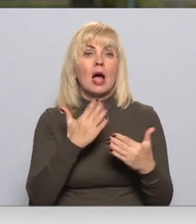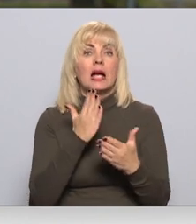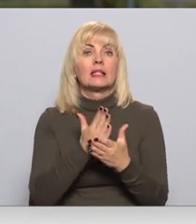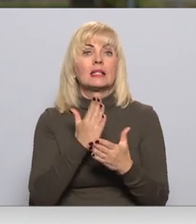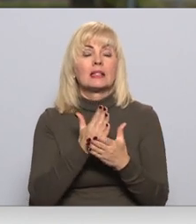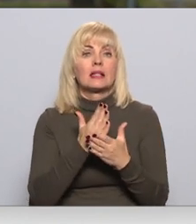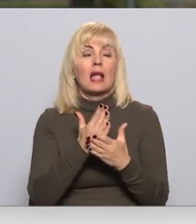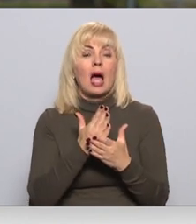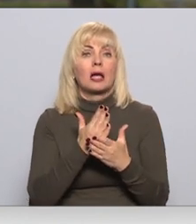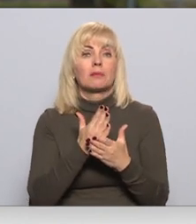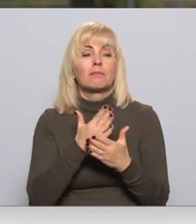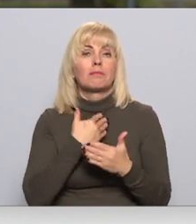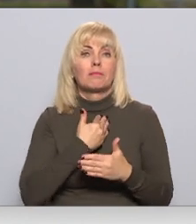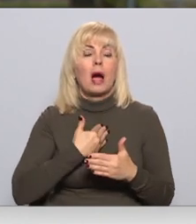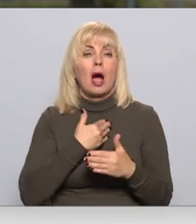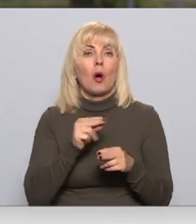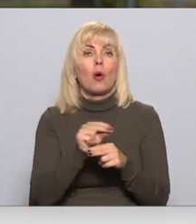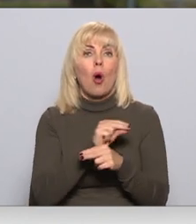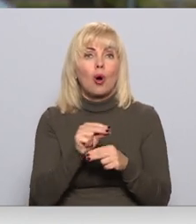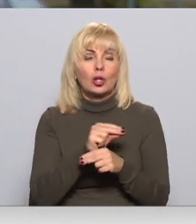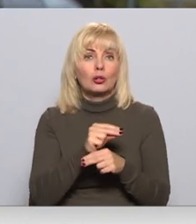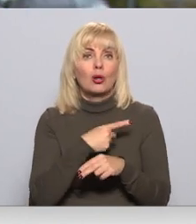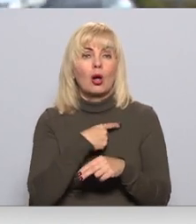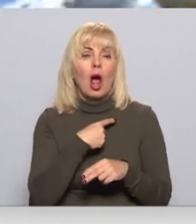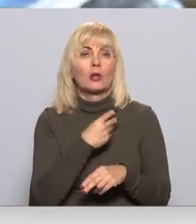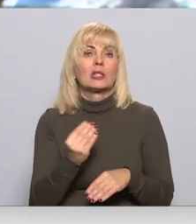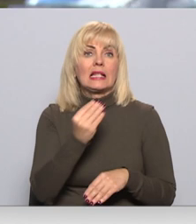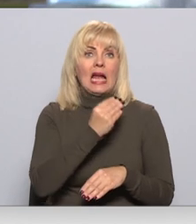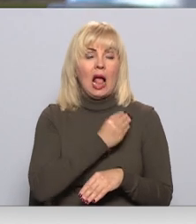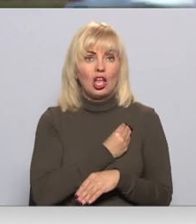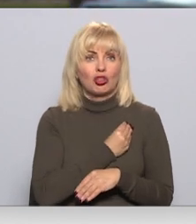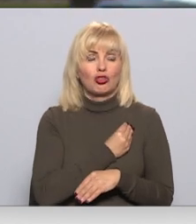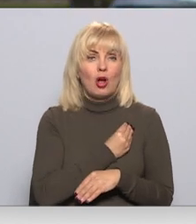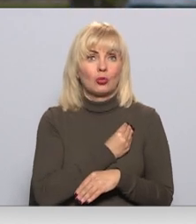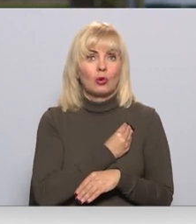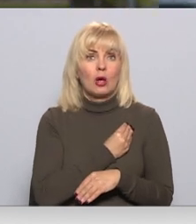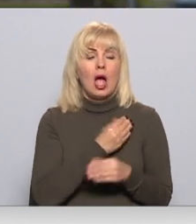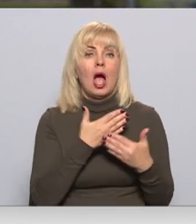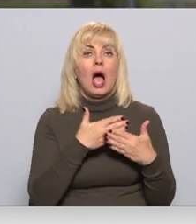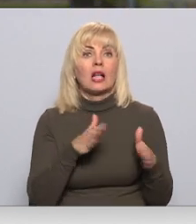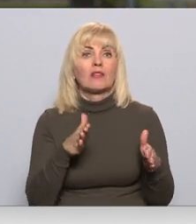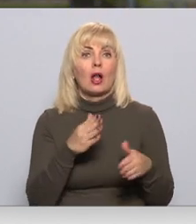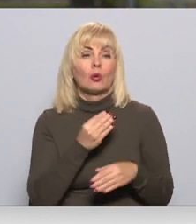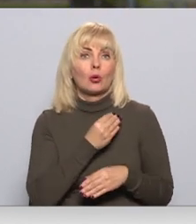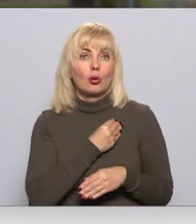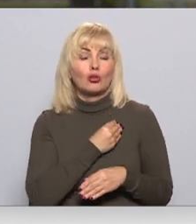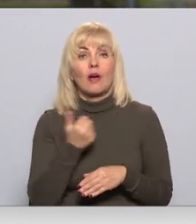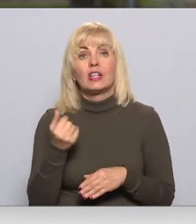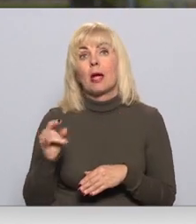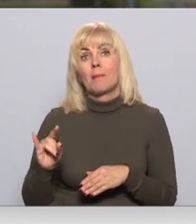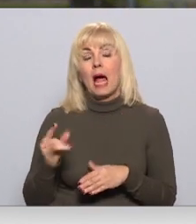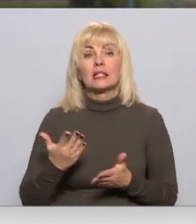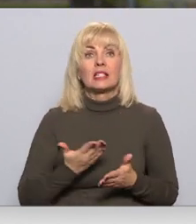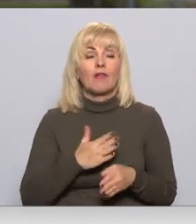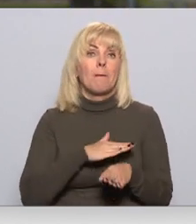defektu korigēšana un trešā bija kardiostimulātora ielikšana arī ar atvērto krūškurvi. Viņas bērns tagad